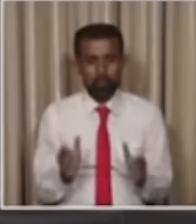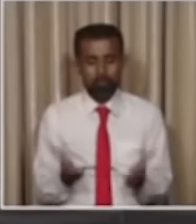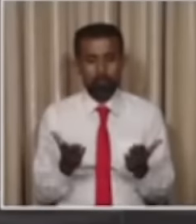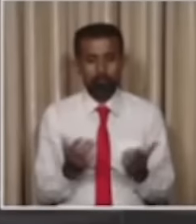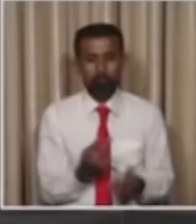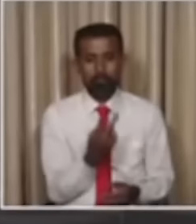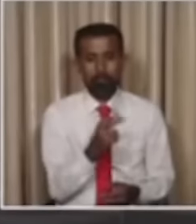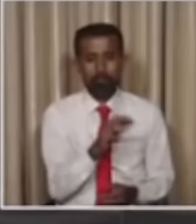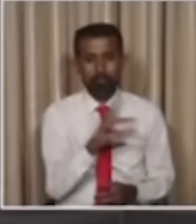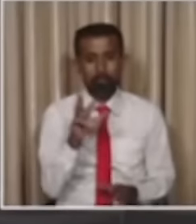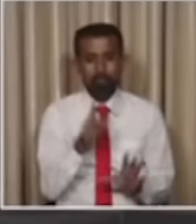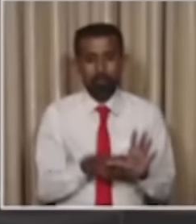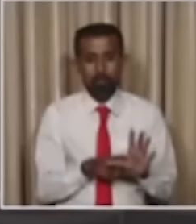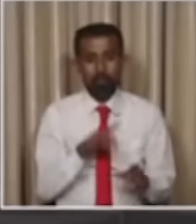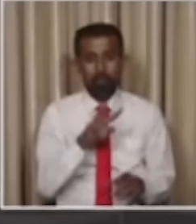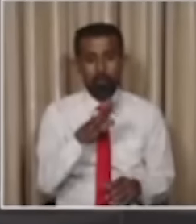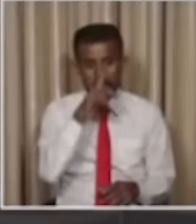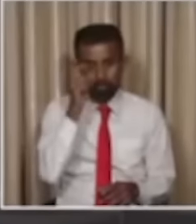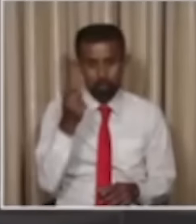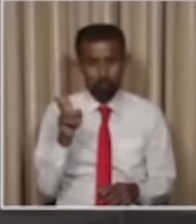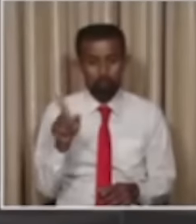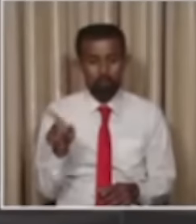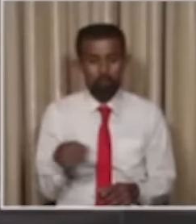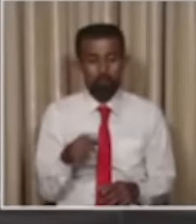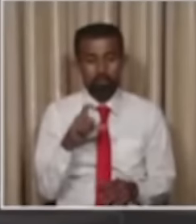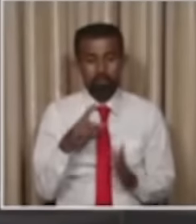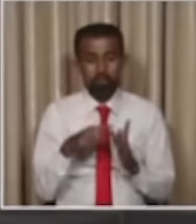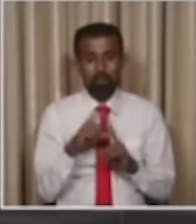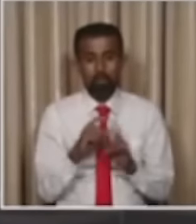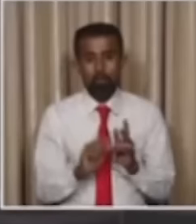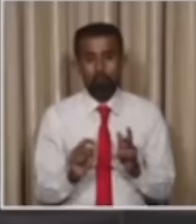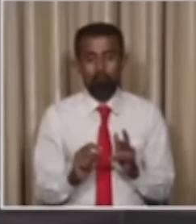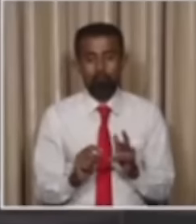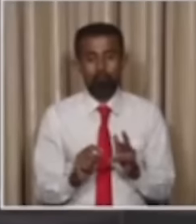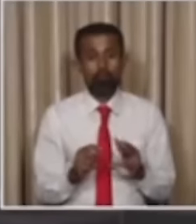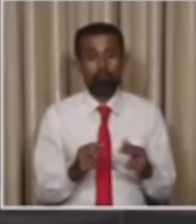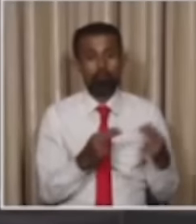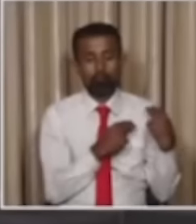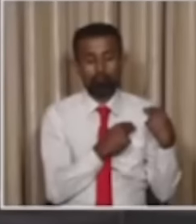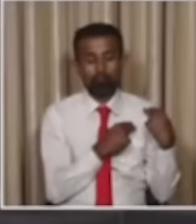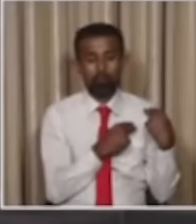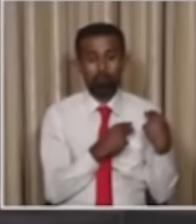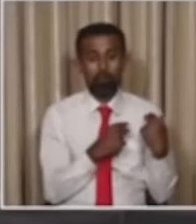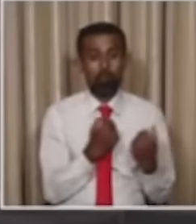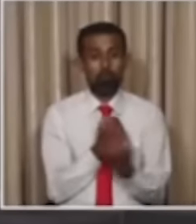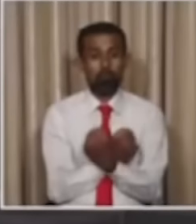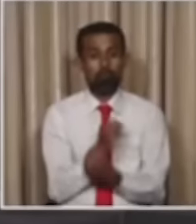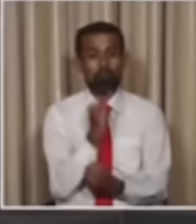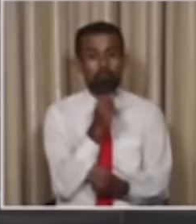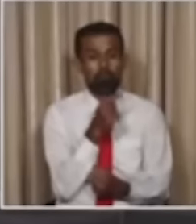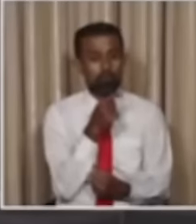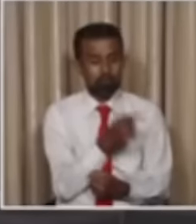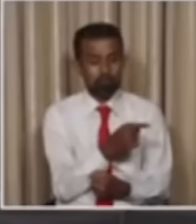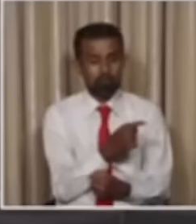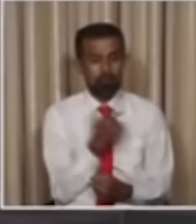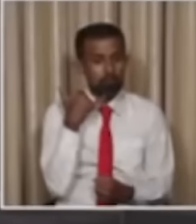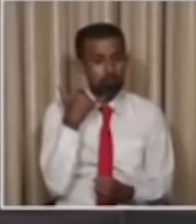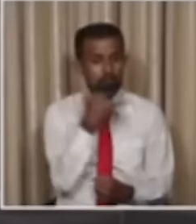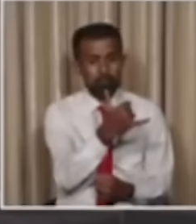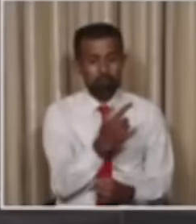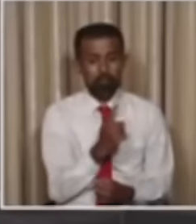2019-04-12 දින අපරාධ පරීක්ෂණ දෙපාර්තමේන්තුව භාර නියෝජ්‍ය ජේෂ්ඨ නියෝජ්‍ය පොලිස්පතිවරයා අමතමින් යොමු